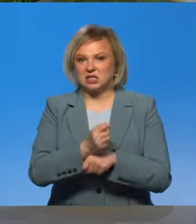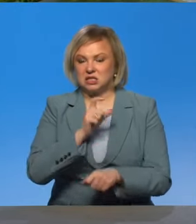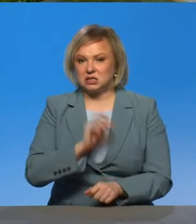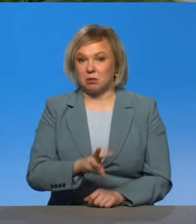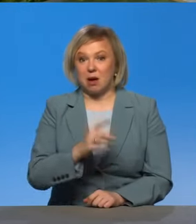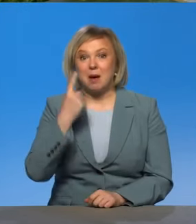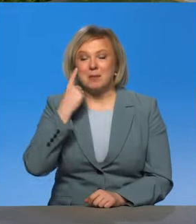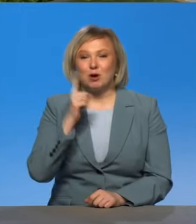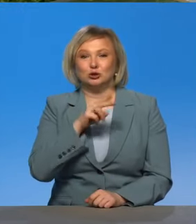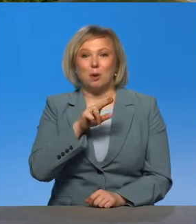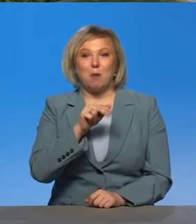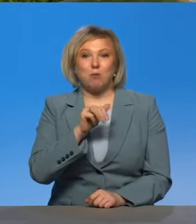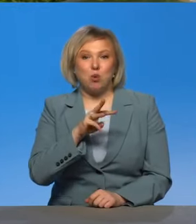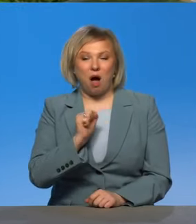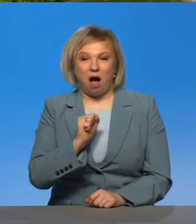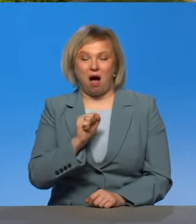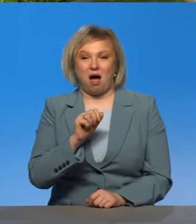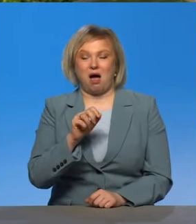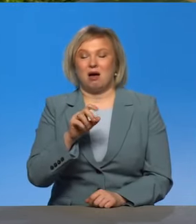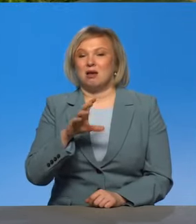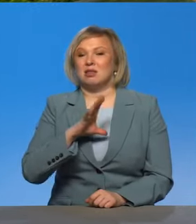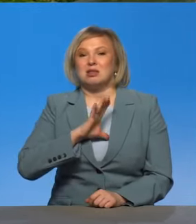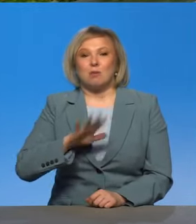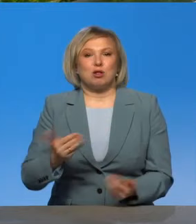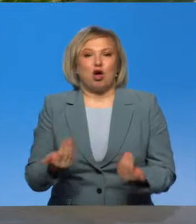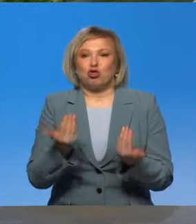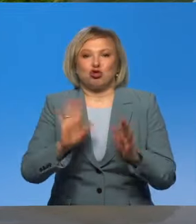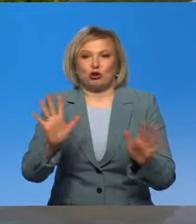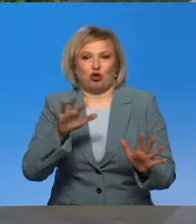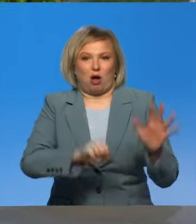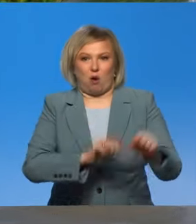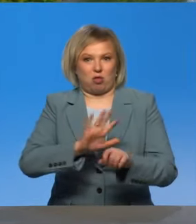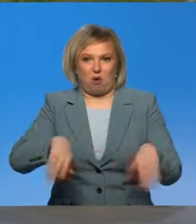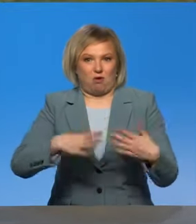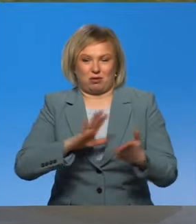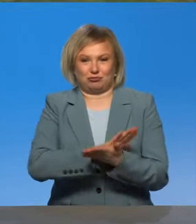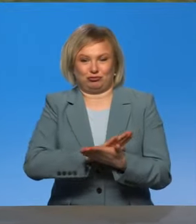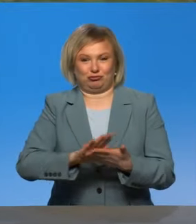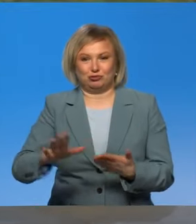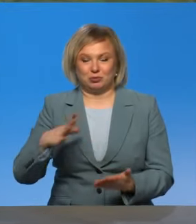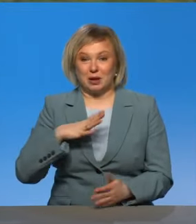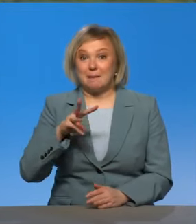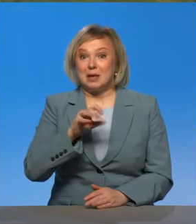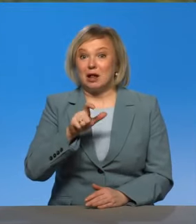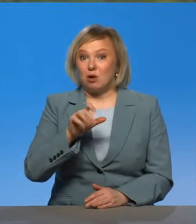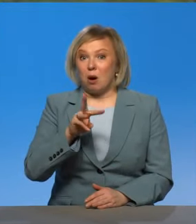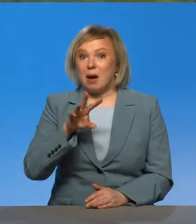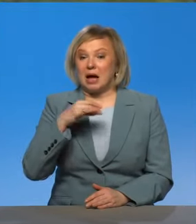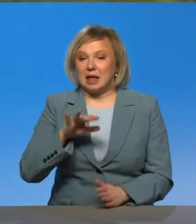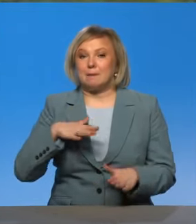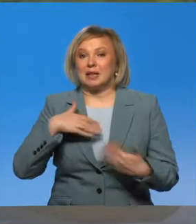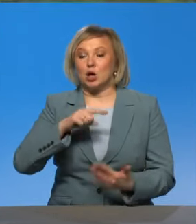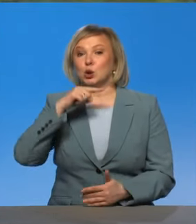Гвинея не являлась ничьей колонией. Кстати, если я правильно понимаю историю, Миклух Маклай предлагал русским